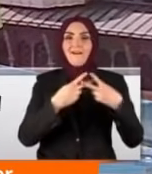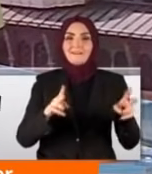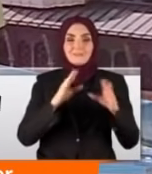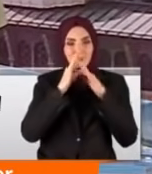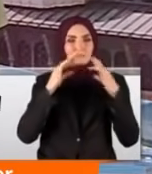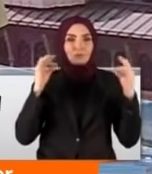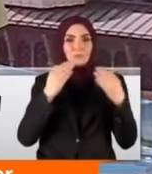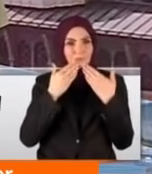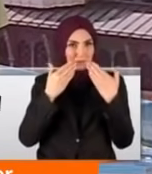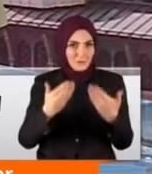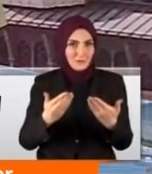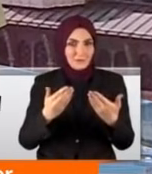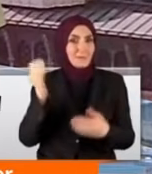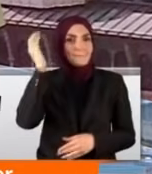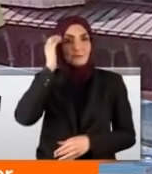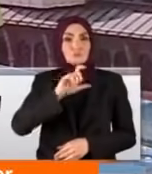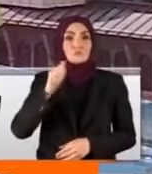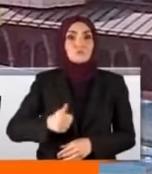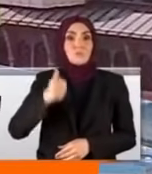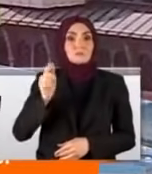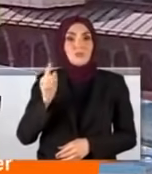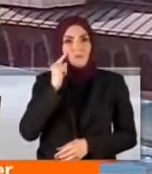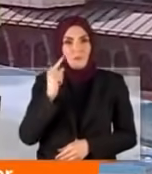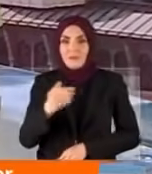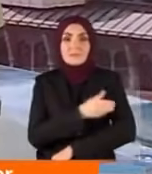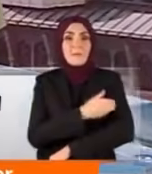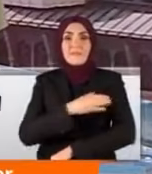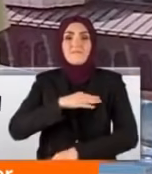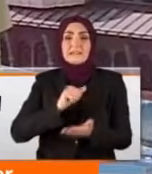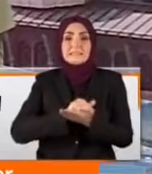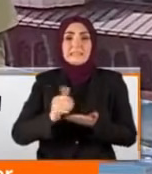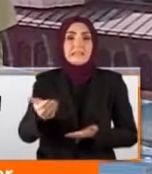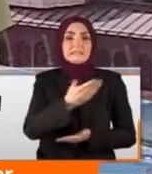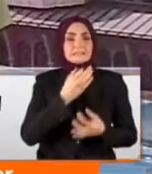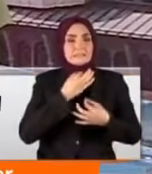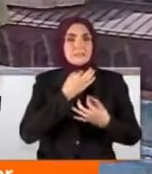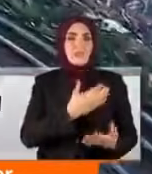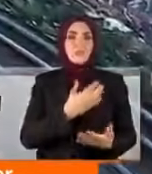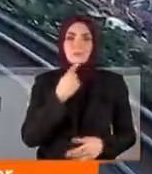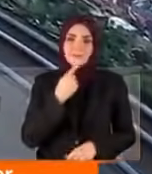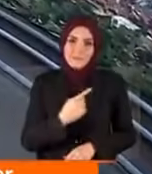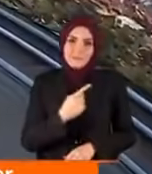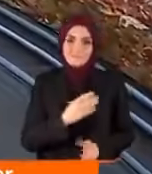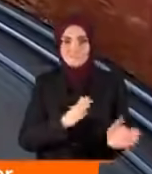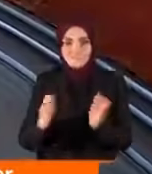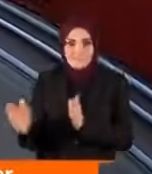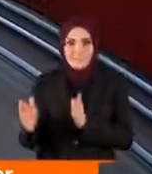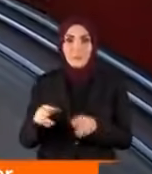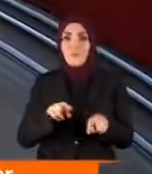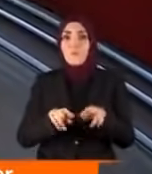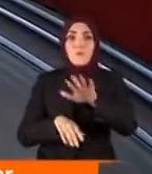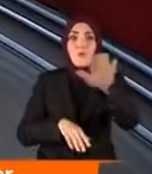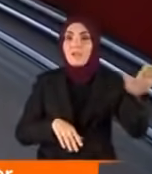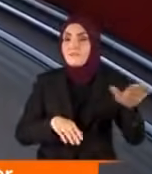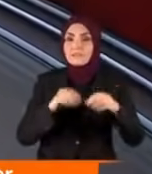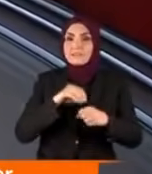Başta Cumhurbaşkanımız olmak üzere emeği geçen herkese teşekkür ediyorum dedi. Muhalefet cephesinde ise tek konuşulan